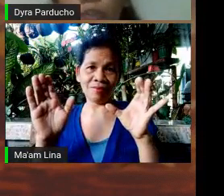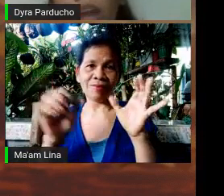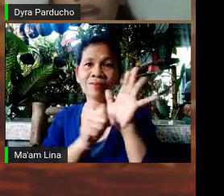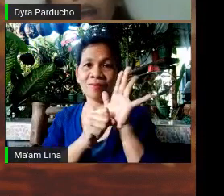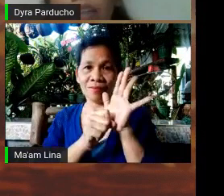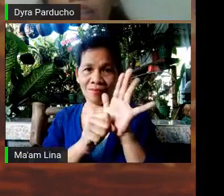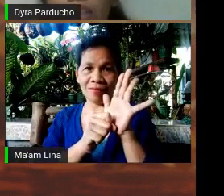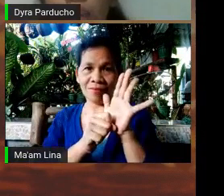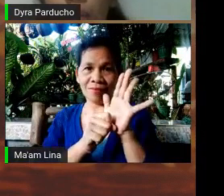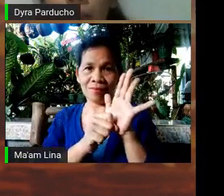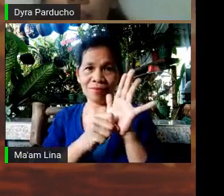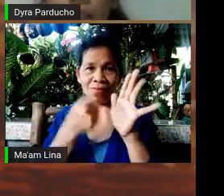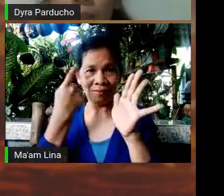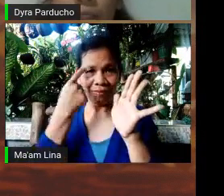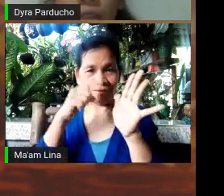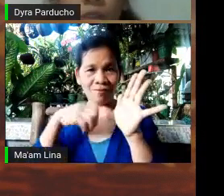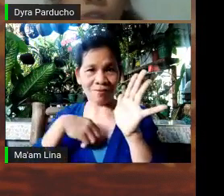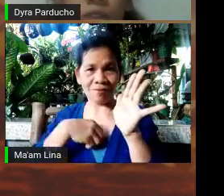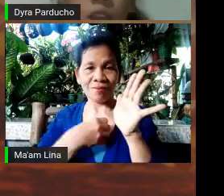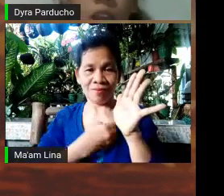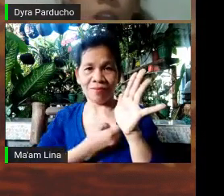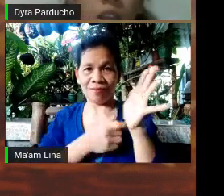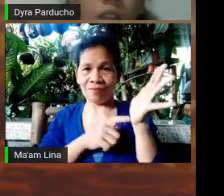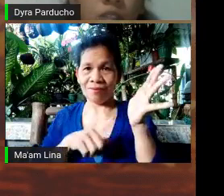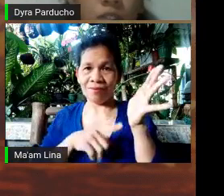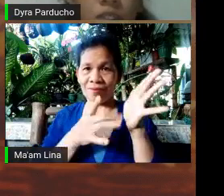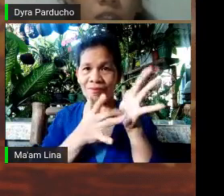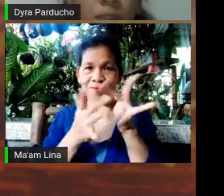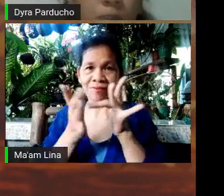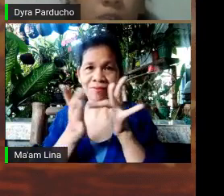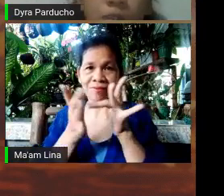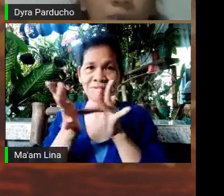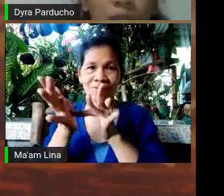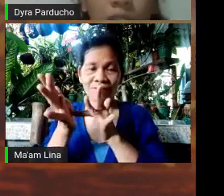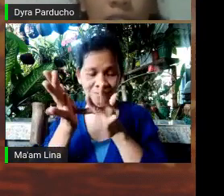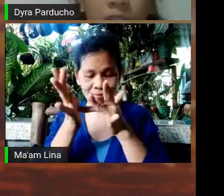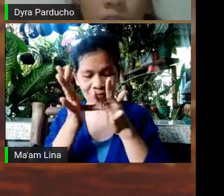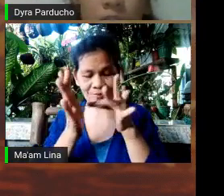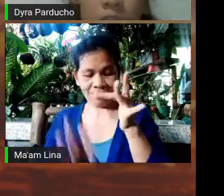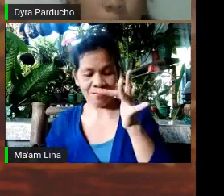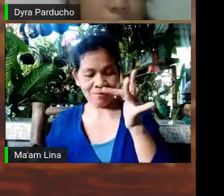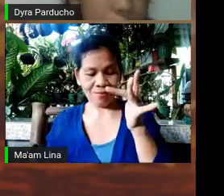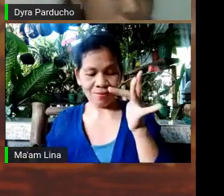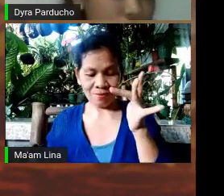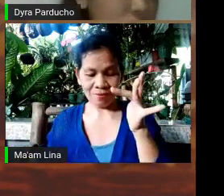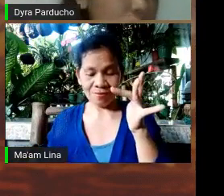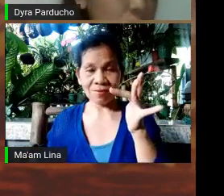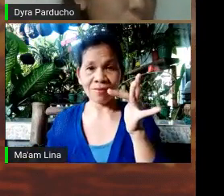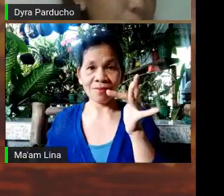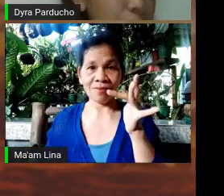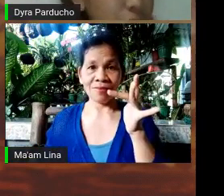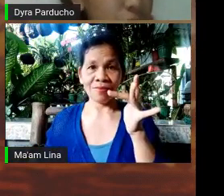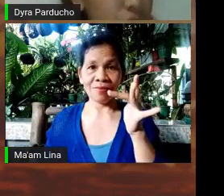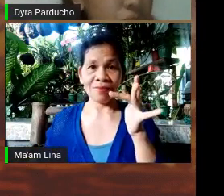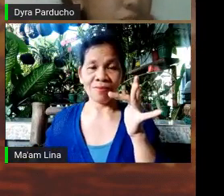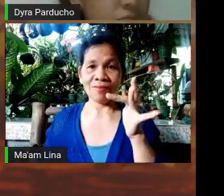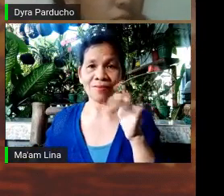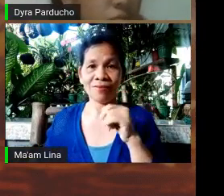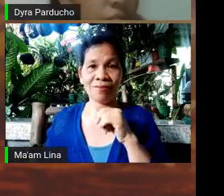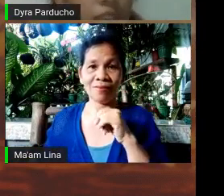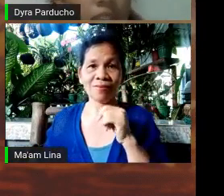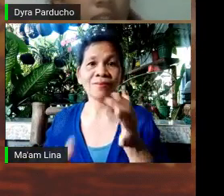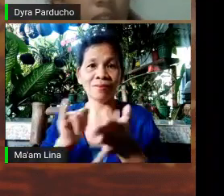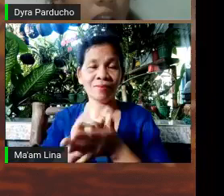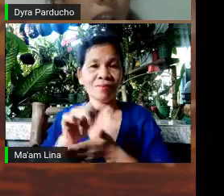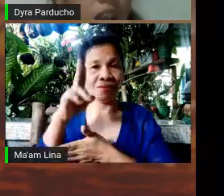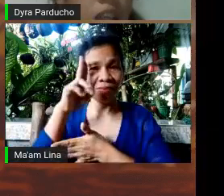sumisimbolo po sa ating mahal na Panginoong Diyos, ating pong mahal na Panginoong Kristo, na siya